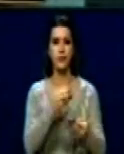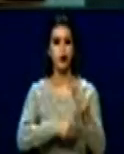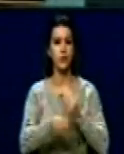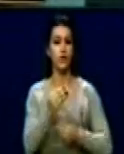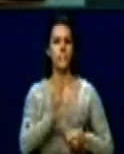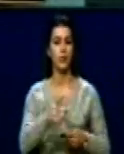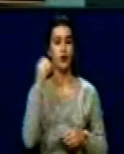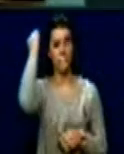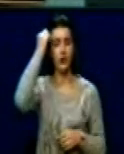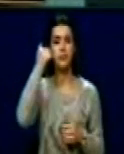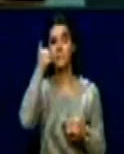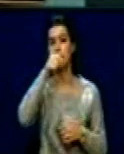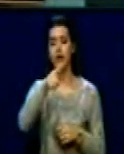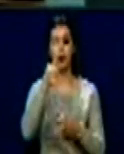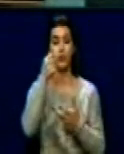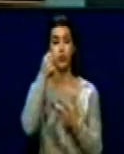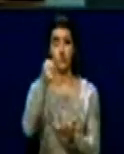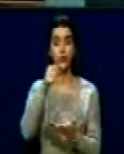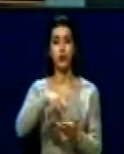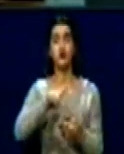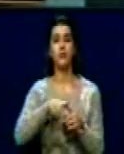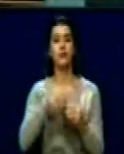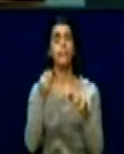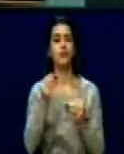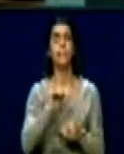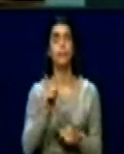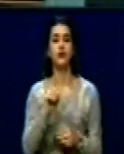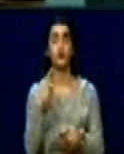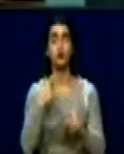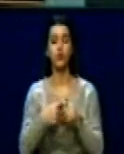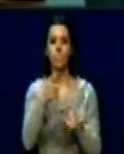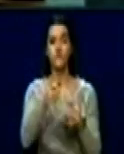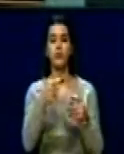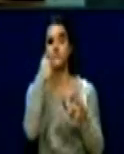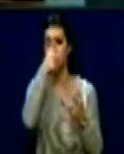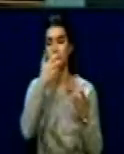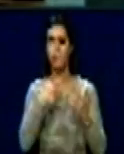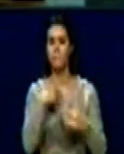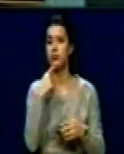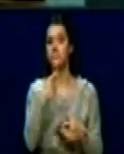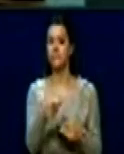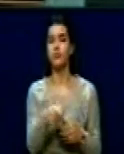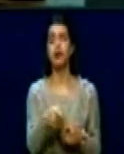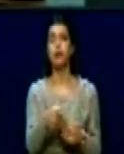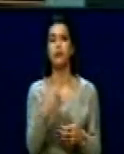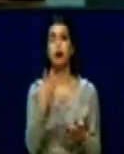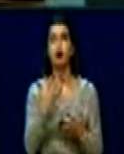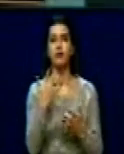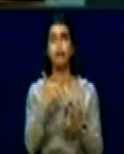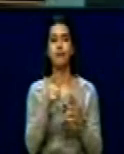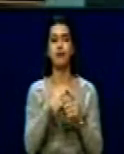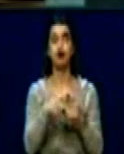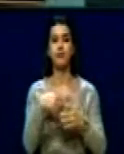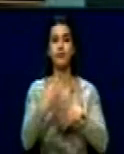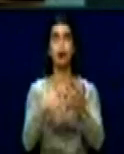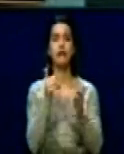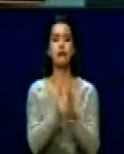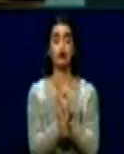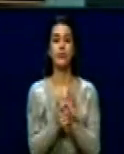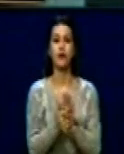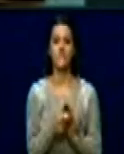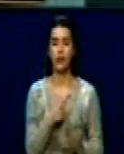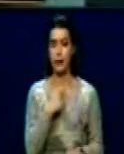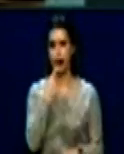po kemi buxhete të cilat as pak nuk janë zhvillimore, po janë buxhete, si të them, para apokaliptike. Pra kemi dëgjuar shpesh